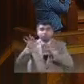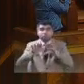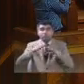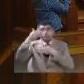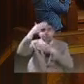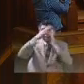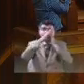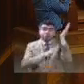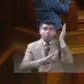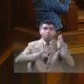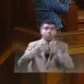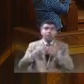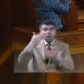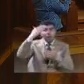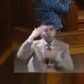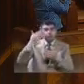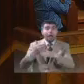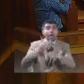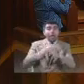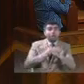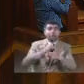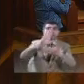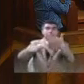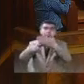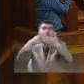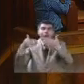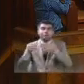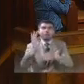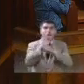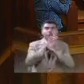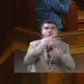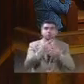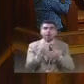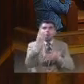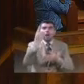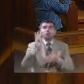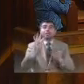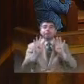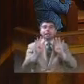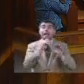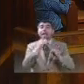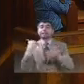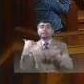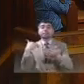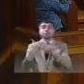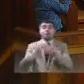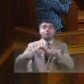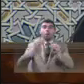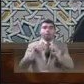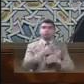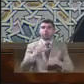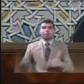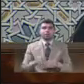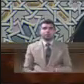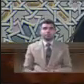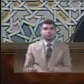قد جرنا اللي كنا فيه سابقا ديال البرنامج التقويم ديال 1981. لهذا سيد رئيس الحكومة المحترم. شكرا سيد النائب، انتهى